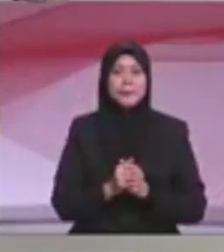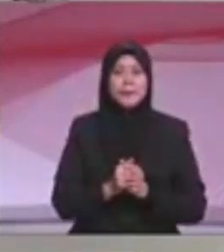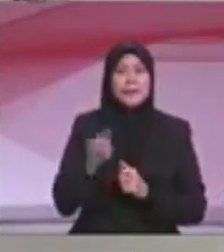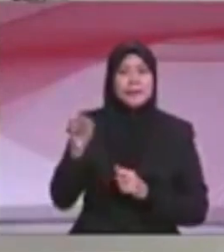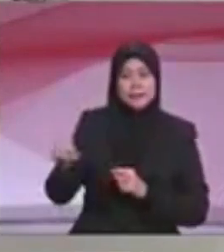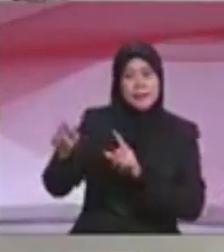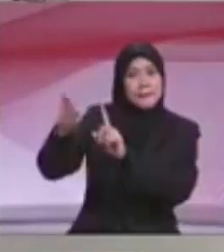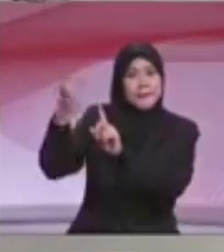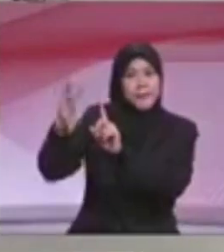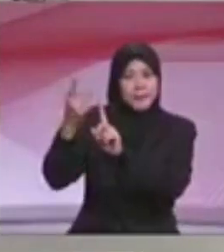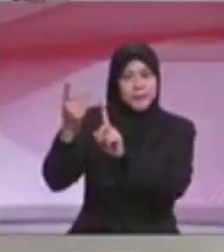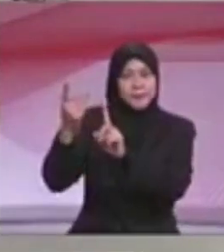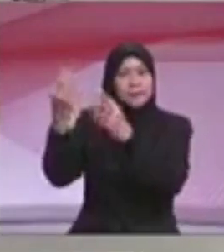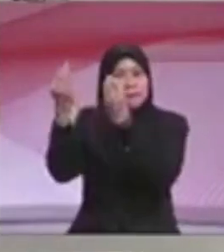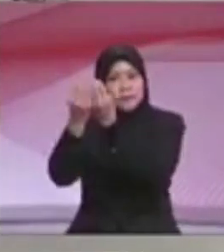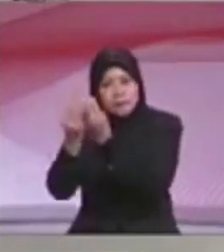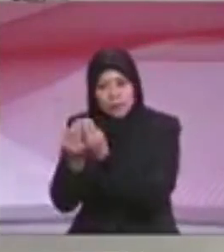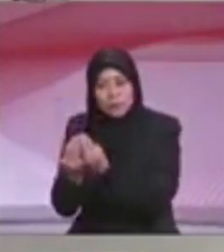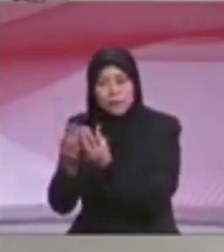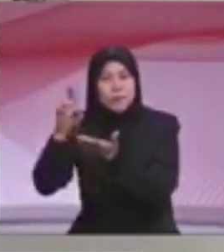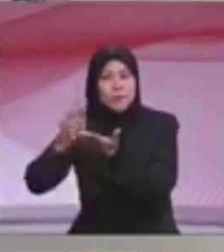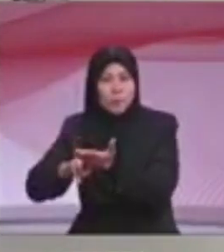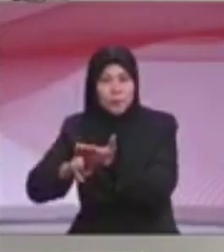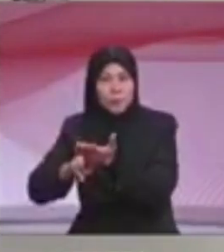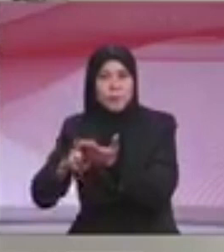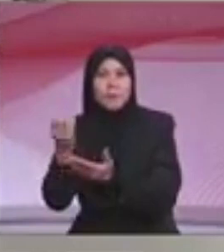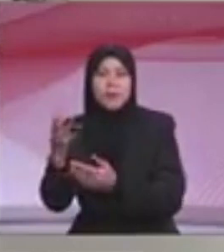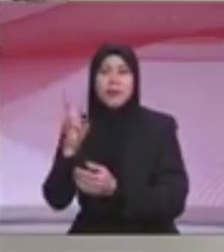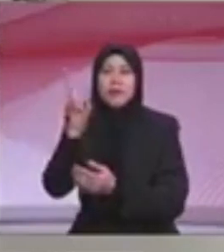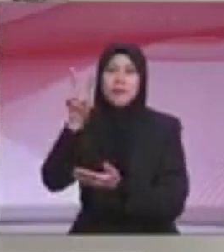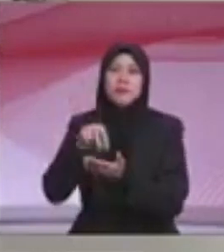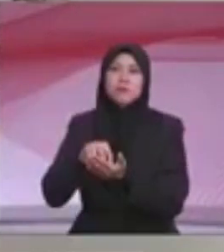Di Pulau Pinang secara kumulatif telah merekodkan sebanyak